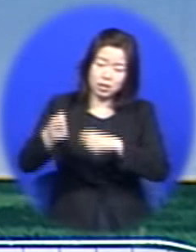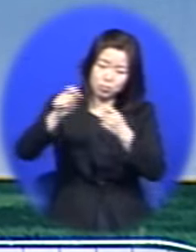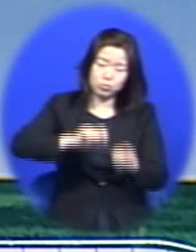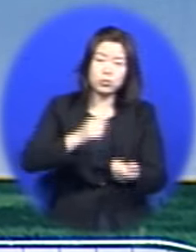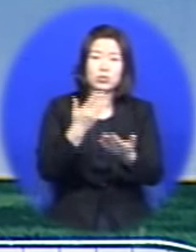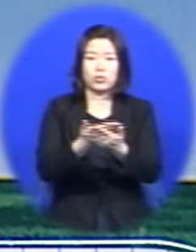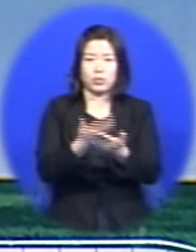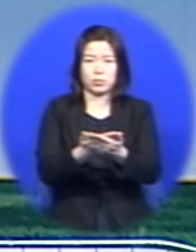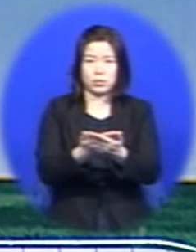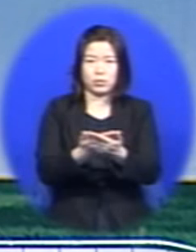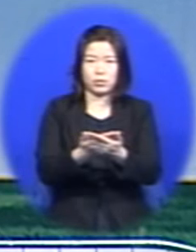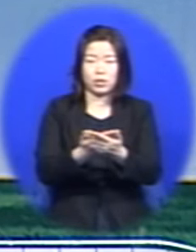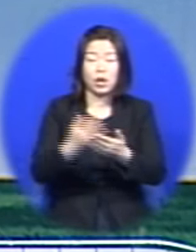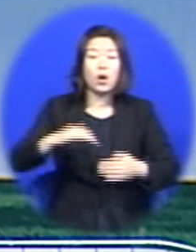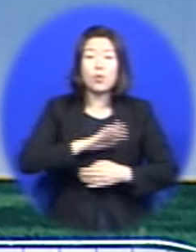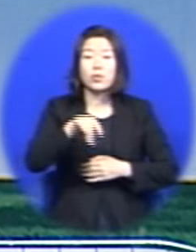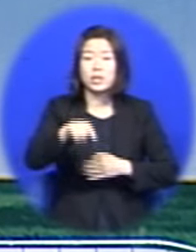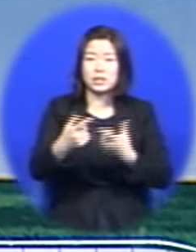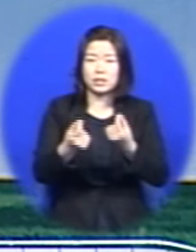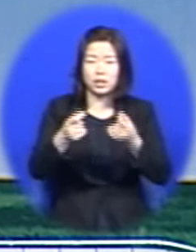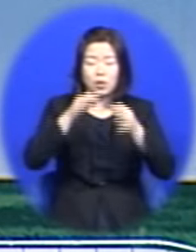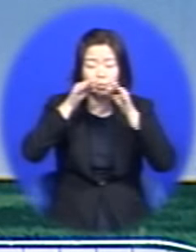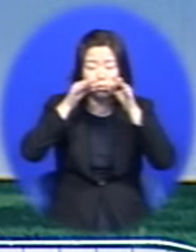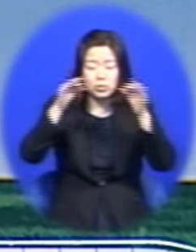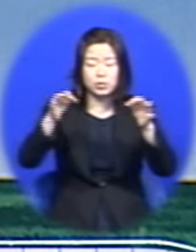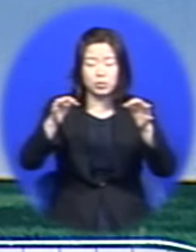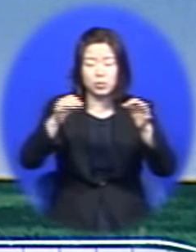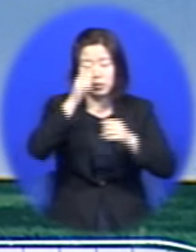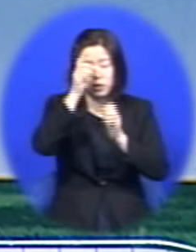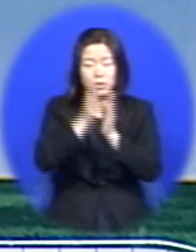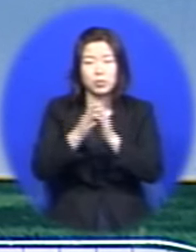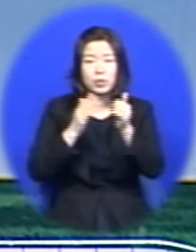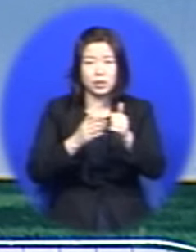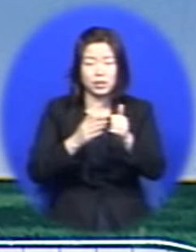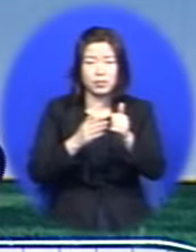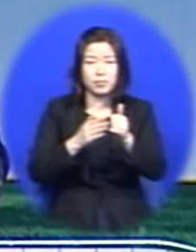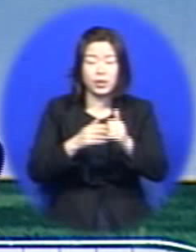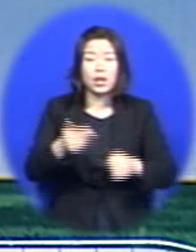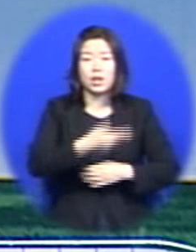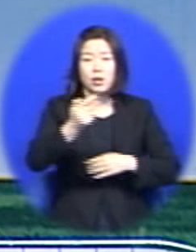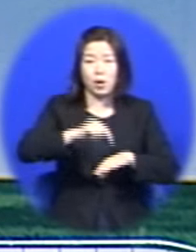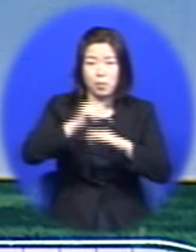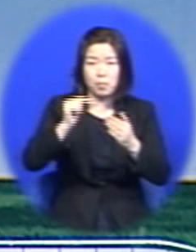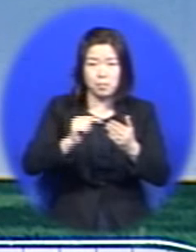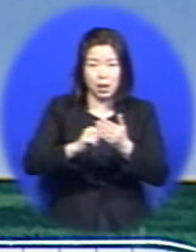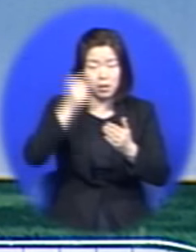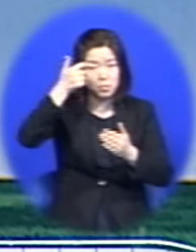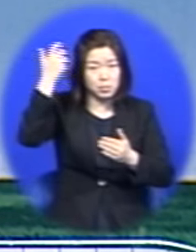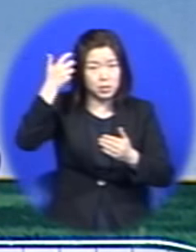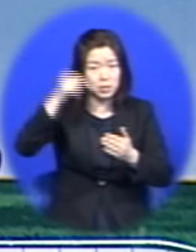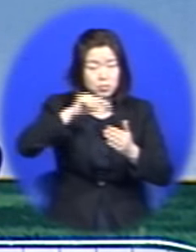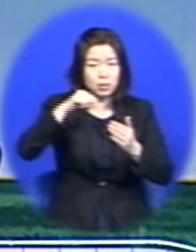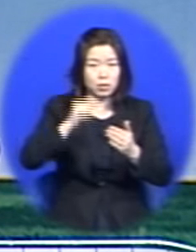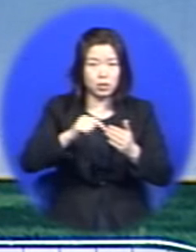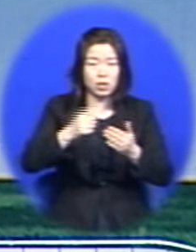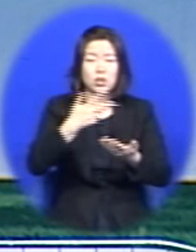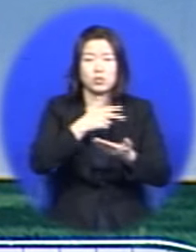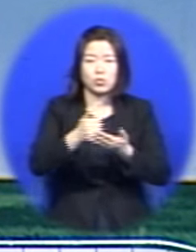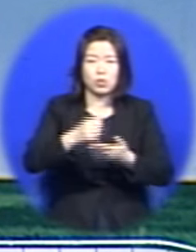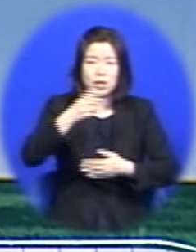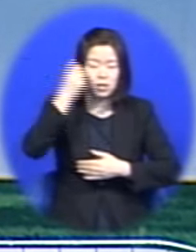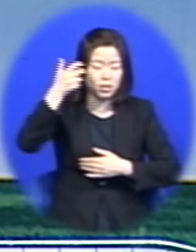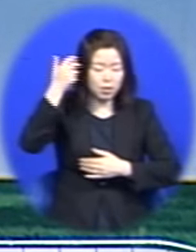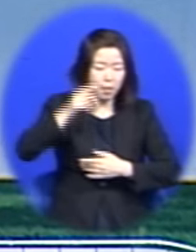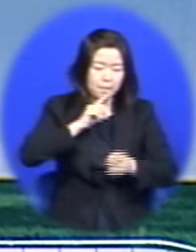부어주옵소서. 우리 그렇게 부르짖고 기도하실 텐데 여러분의 마음의 심령에 오늘 주의 성령이 말씀으로